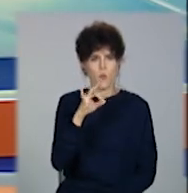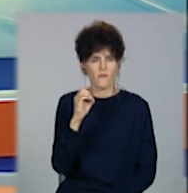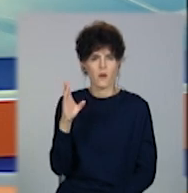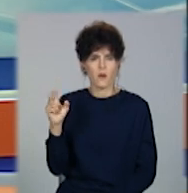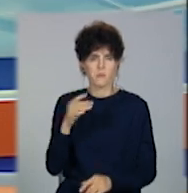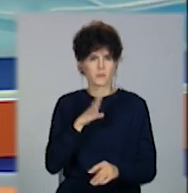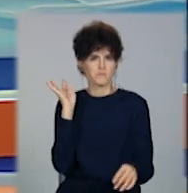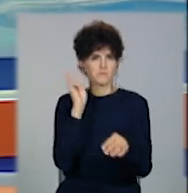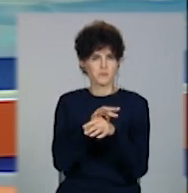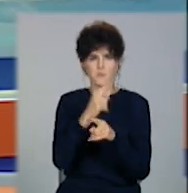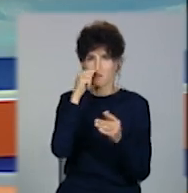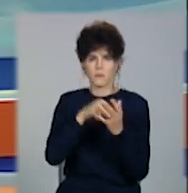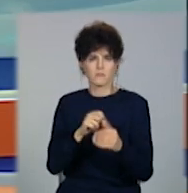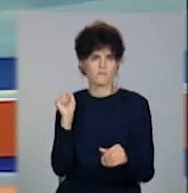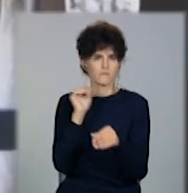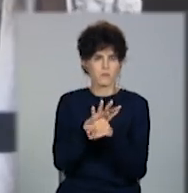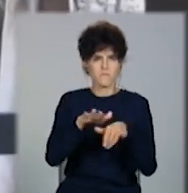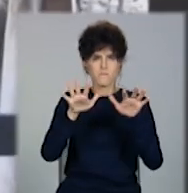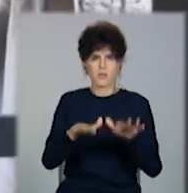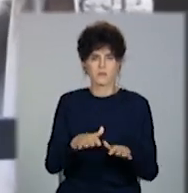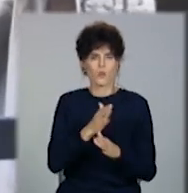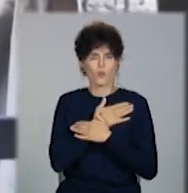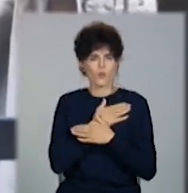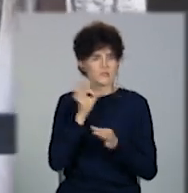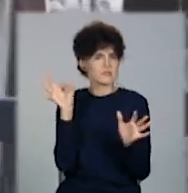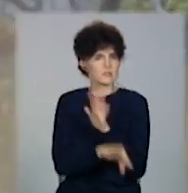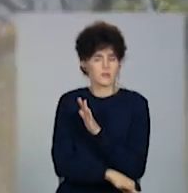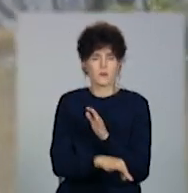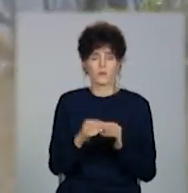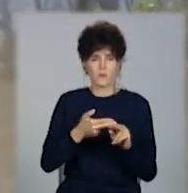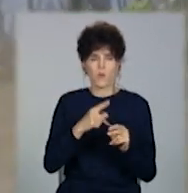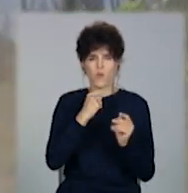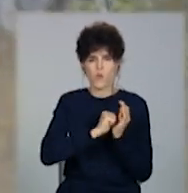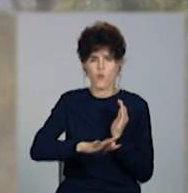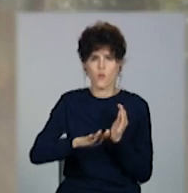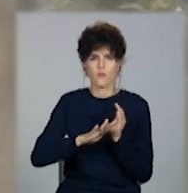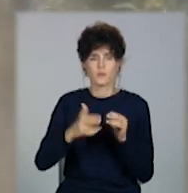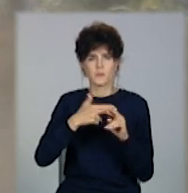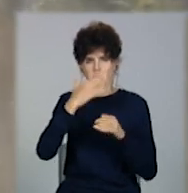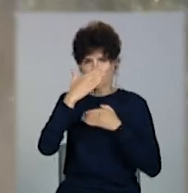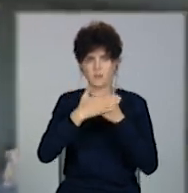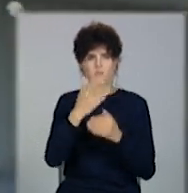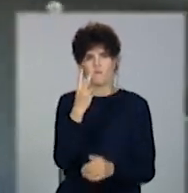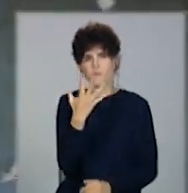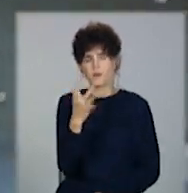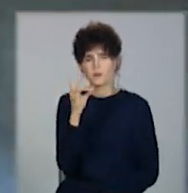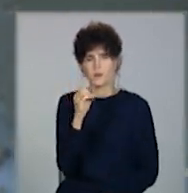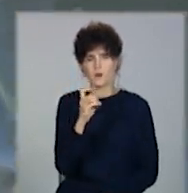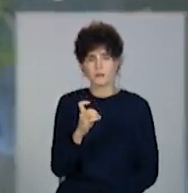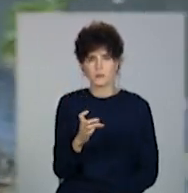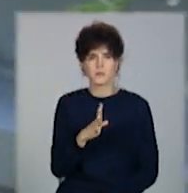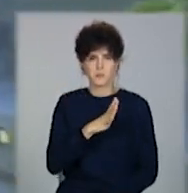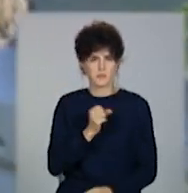обстрілу і помер на місці від больового шоку та втрати крові. Загалом, минулої доби противник 25 разів порушив режим